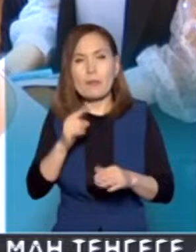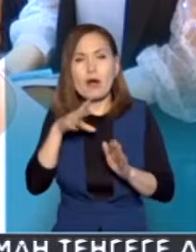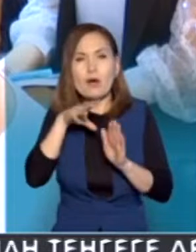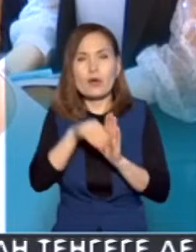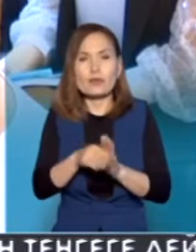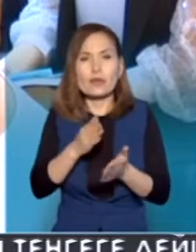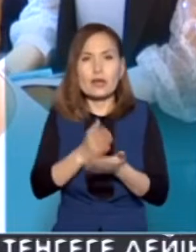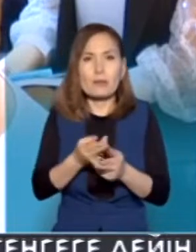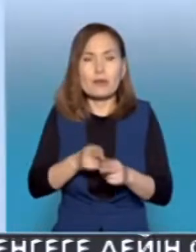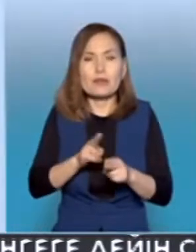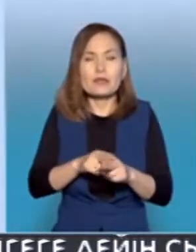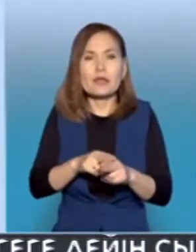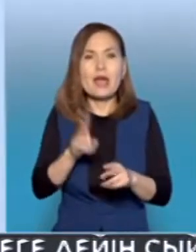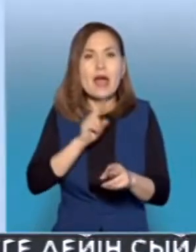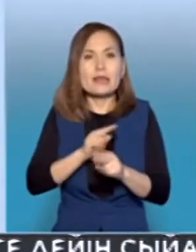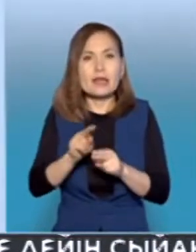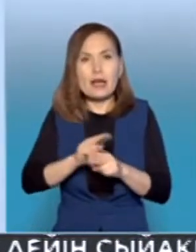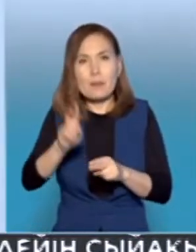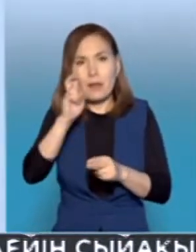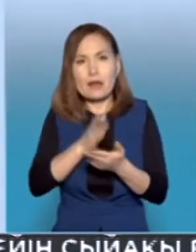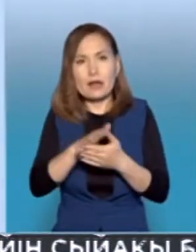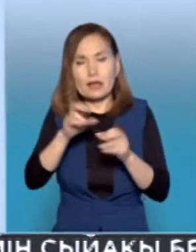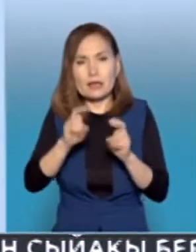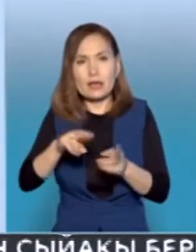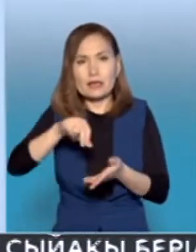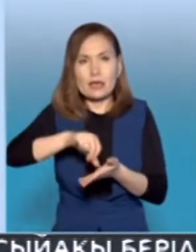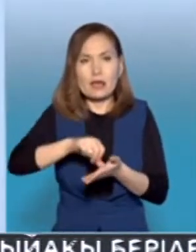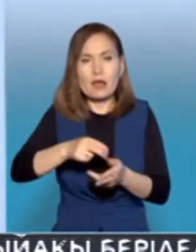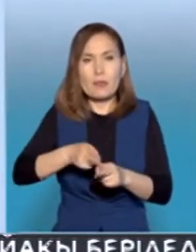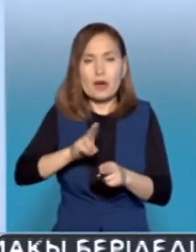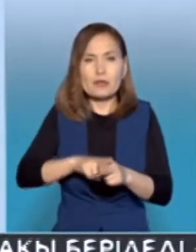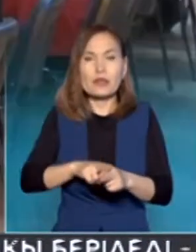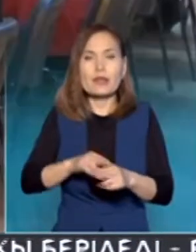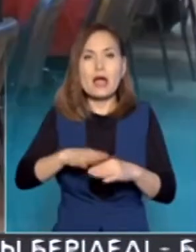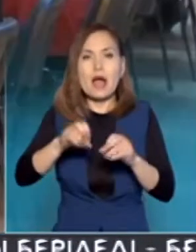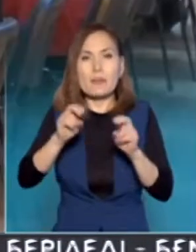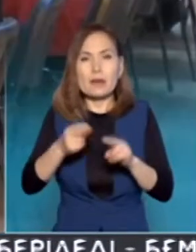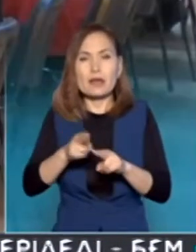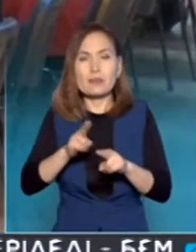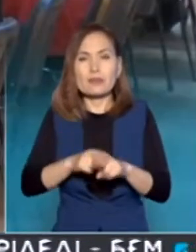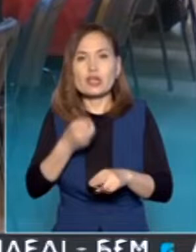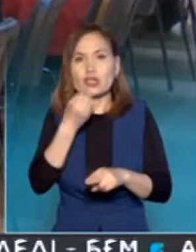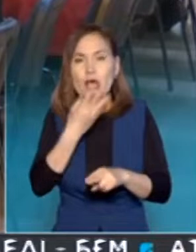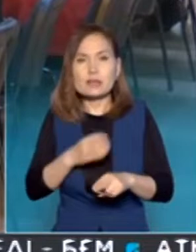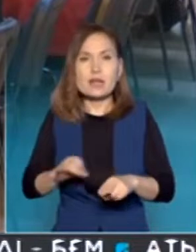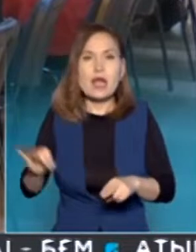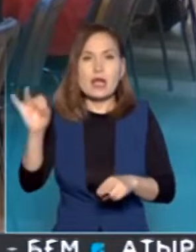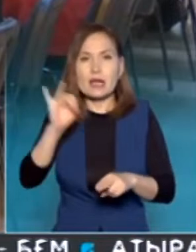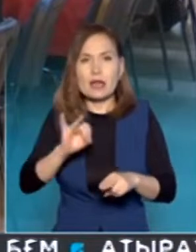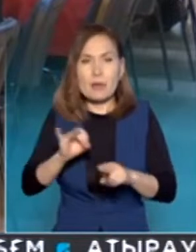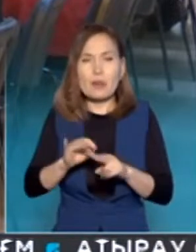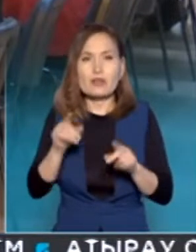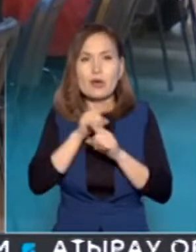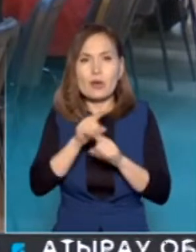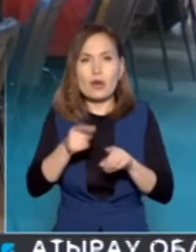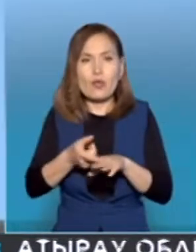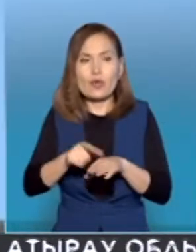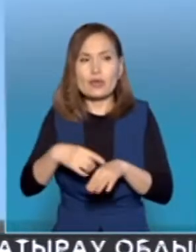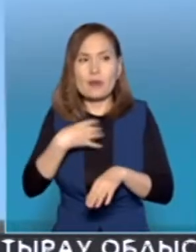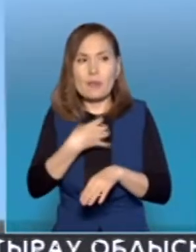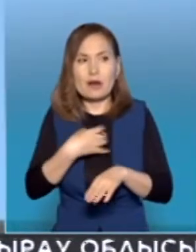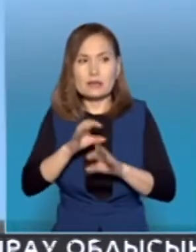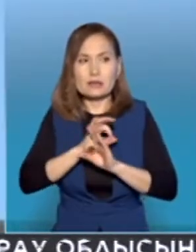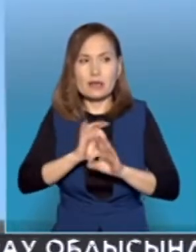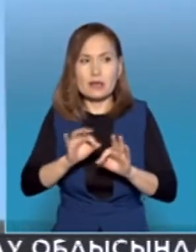қомақты. Дәріс мемлекеттік қызметшілерге арналған, лектордың айтуынша, әсіресе сала мамандарына тың деректер мен төл тарихты насихаттау аса